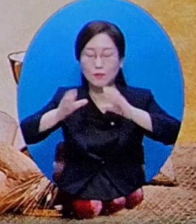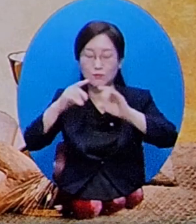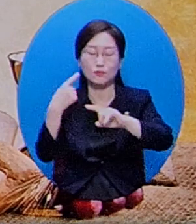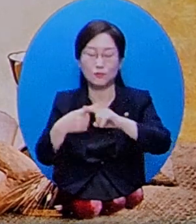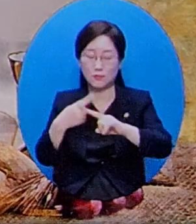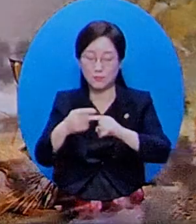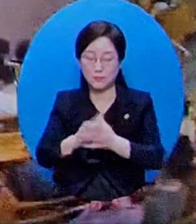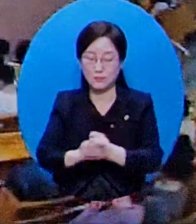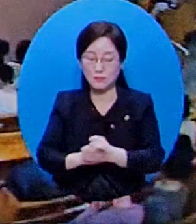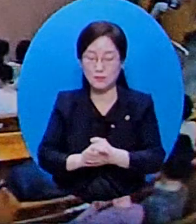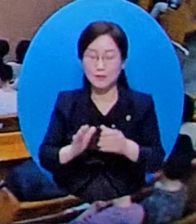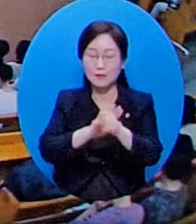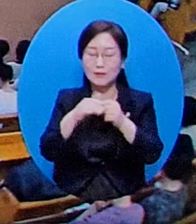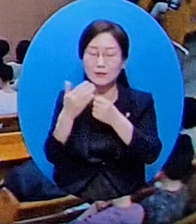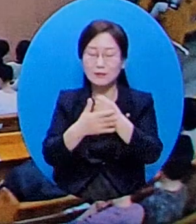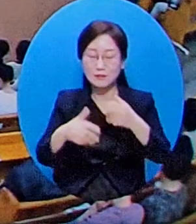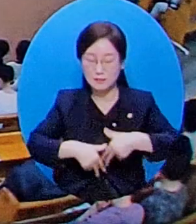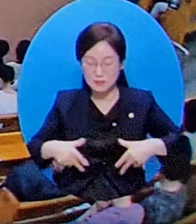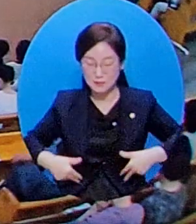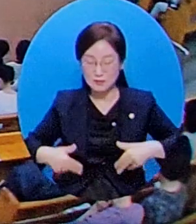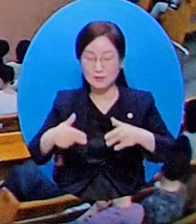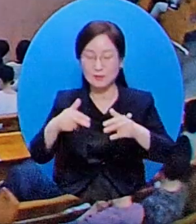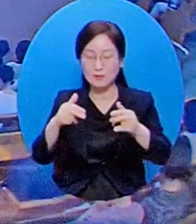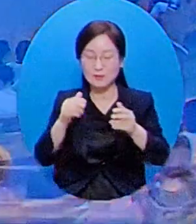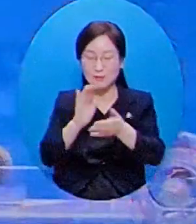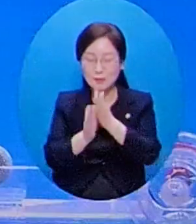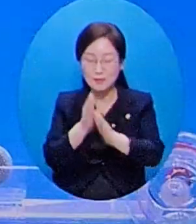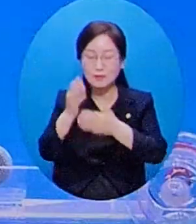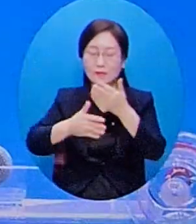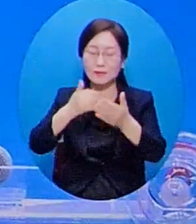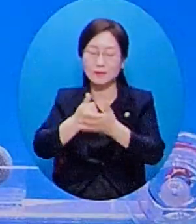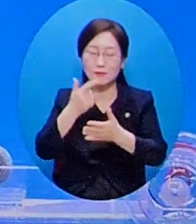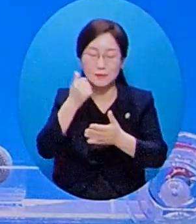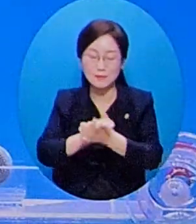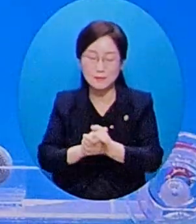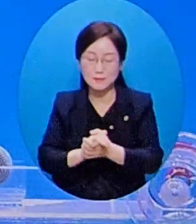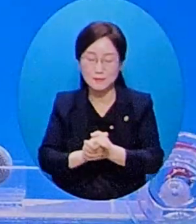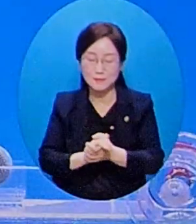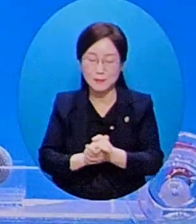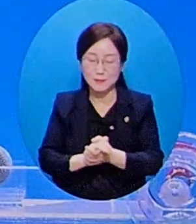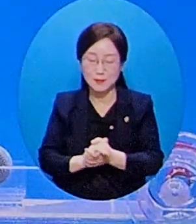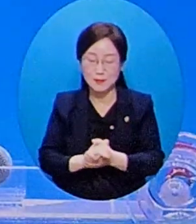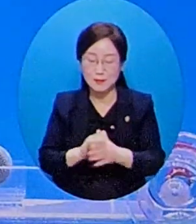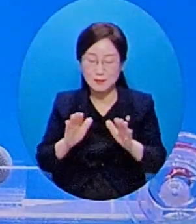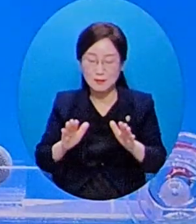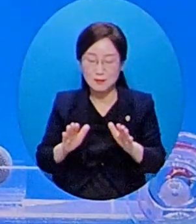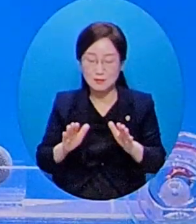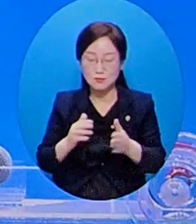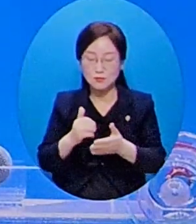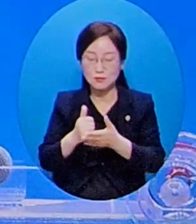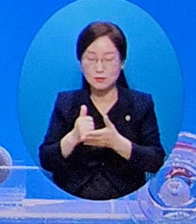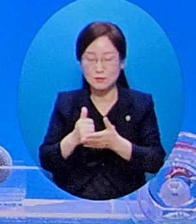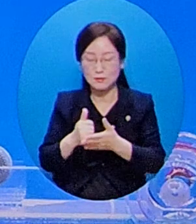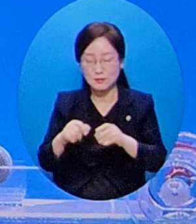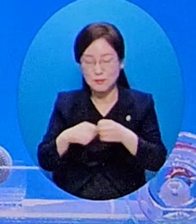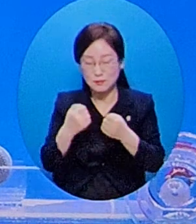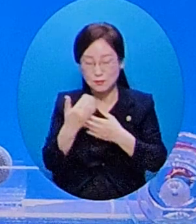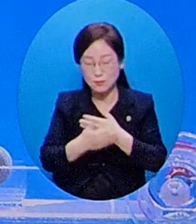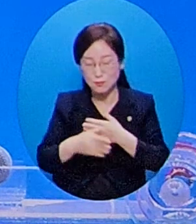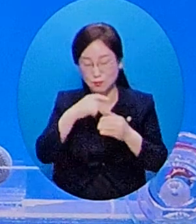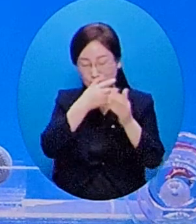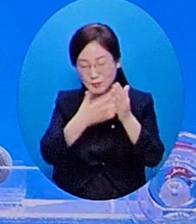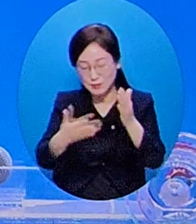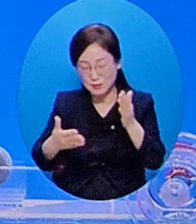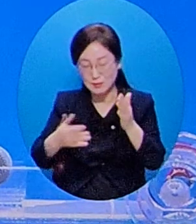것이니라. 사랑과 은혜와 자비가 원하신 하나님 아버지, 이 시간 예수께서 우리를 위해서 깨뜨리신 몸과 흘리신 피를 상징하는 떡과